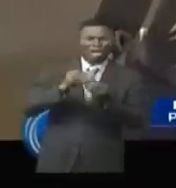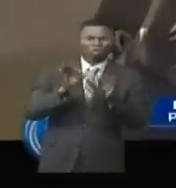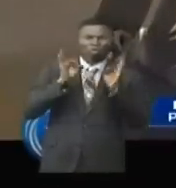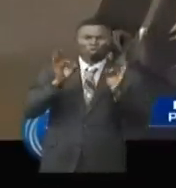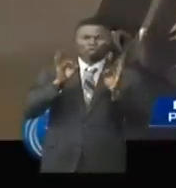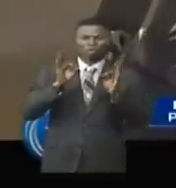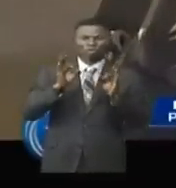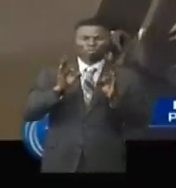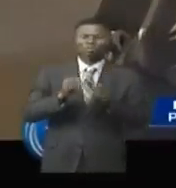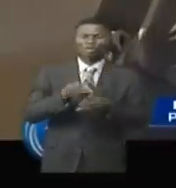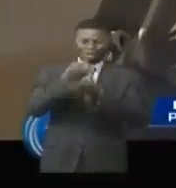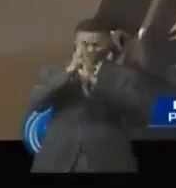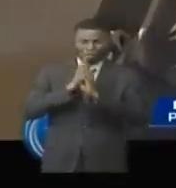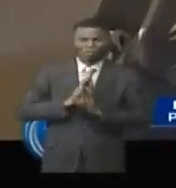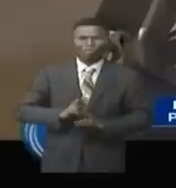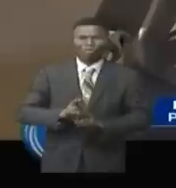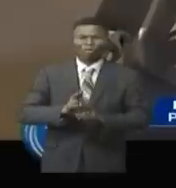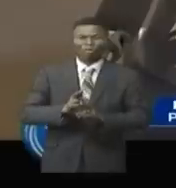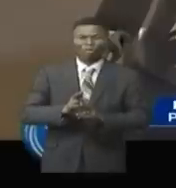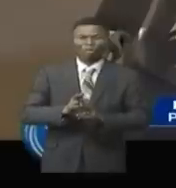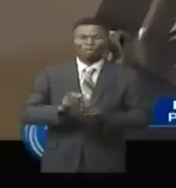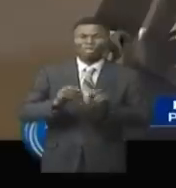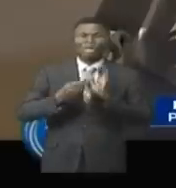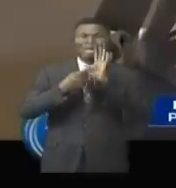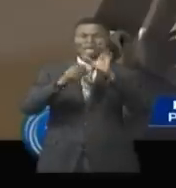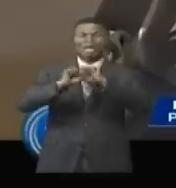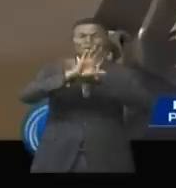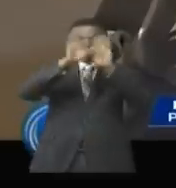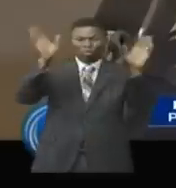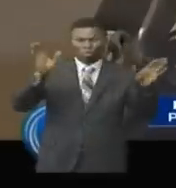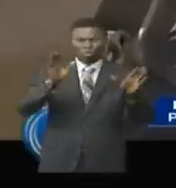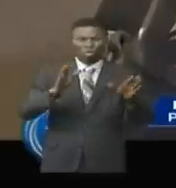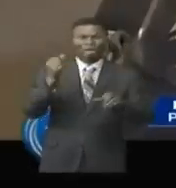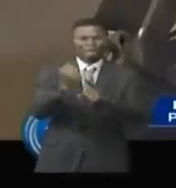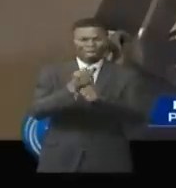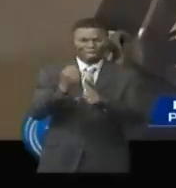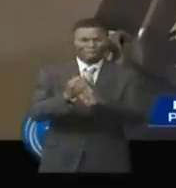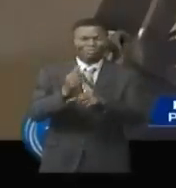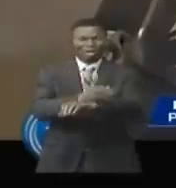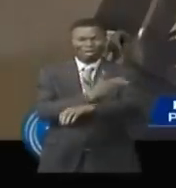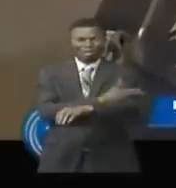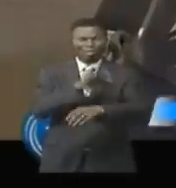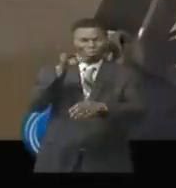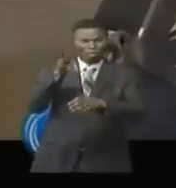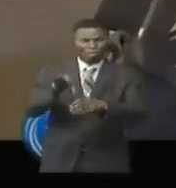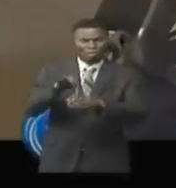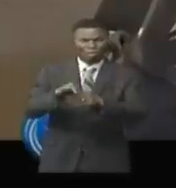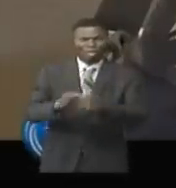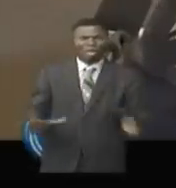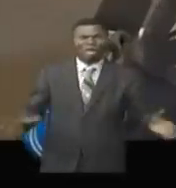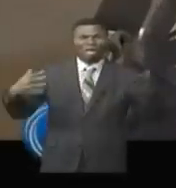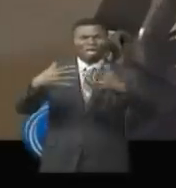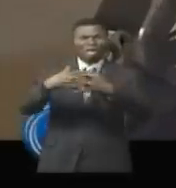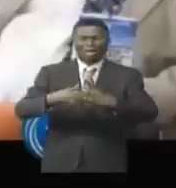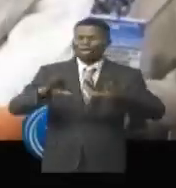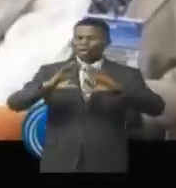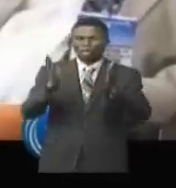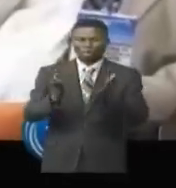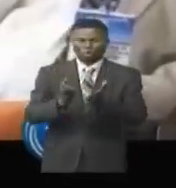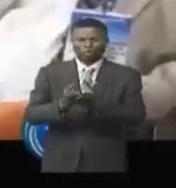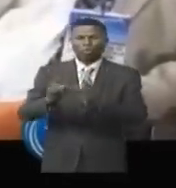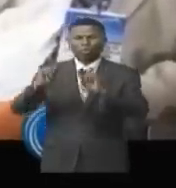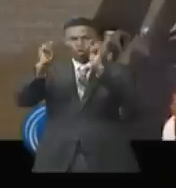la crédibilité et de la transparence du processus électoral et une meilleure inclusion de toutes les parties prenantes.